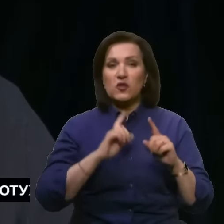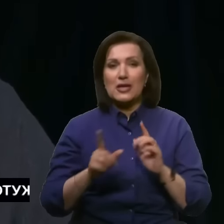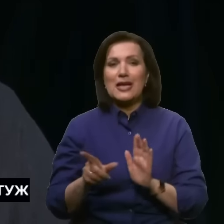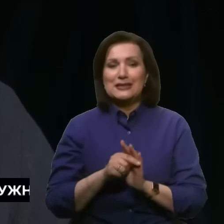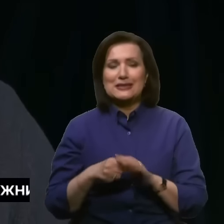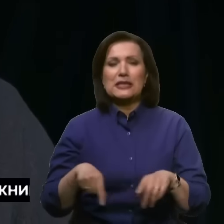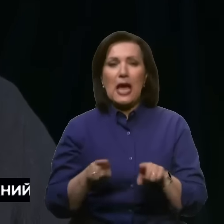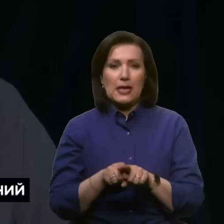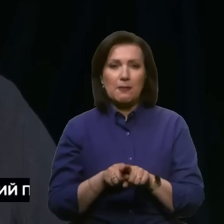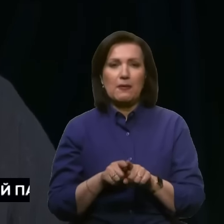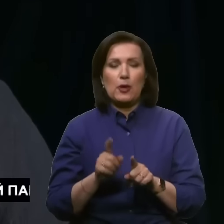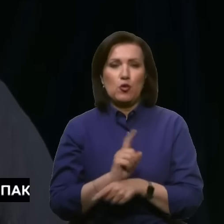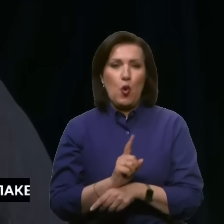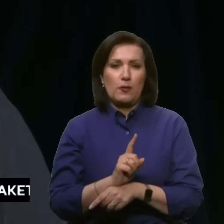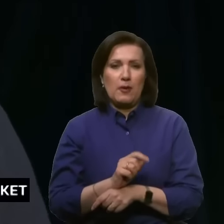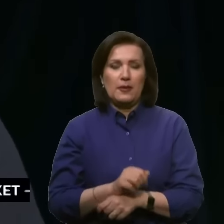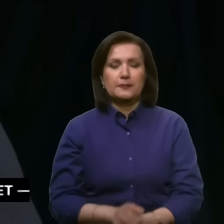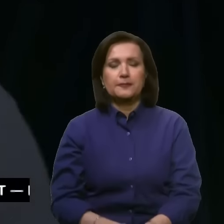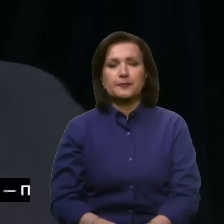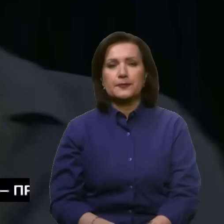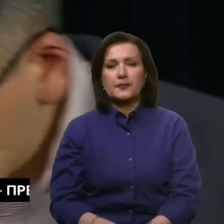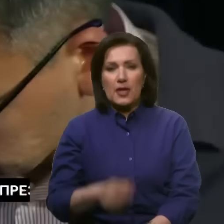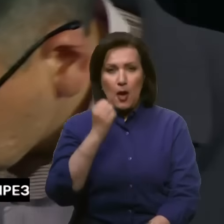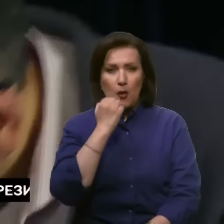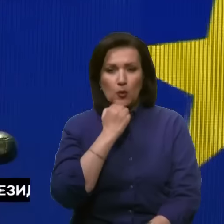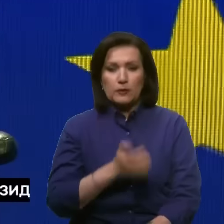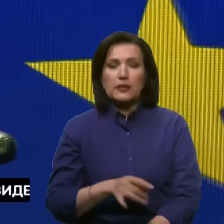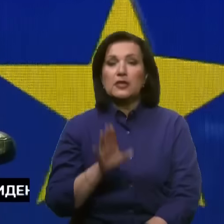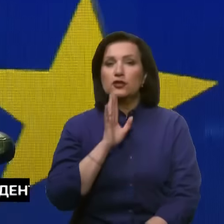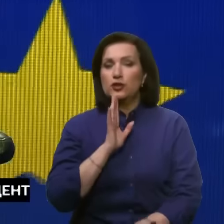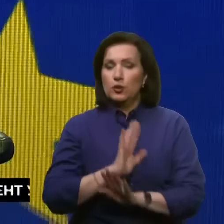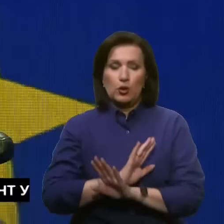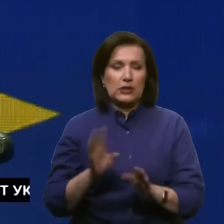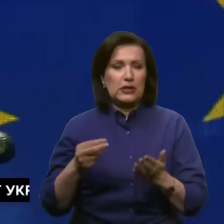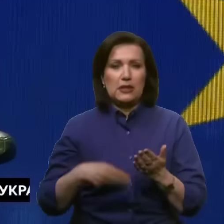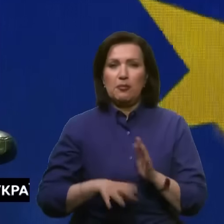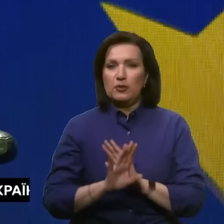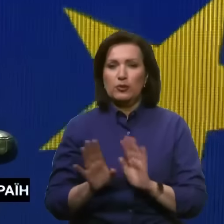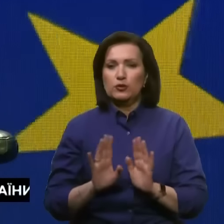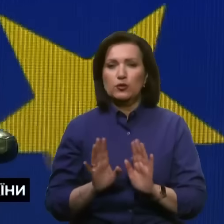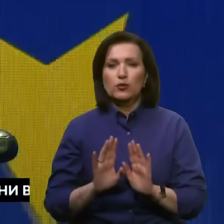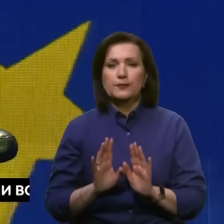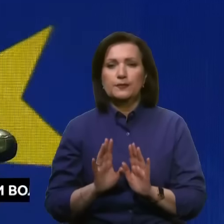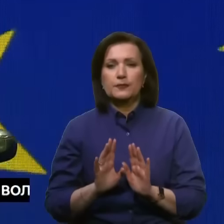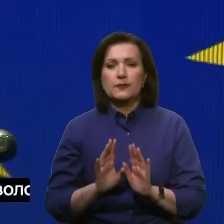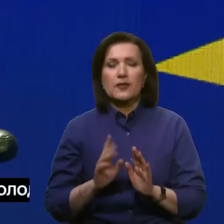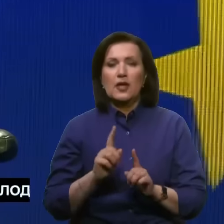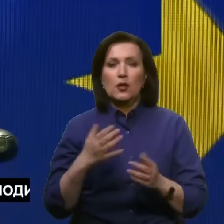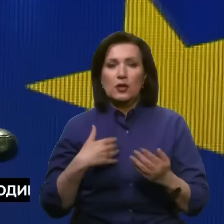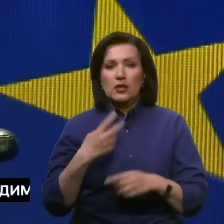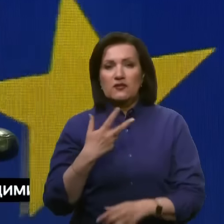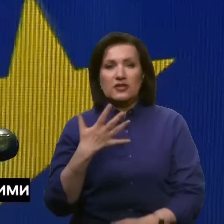з такими нормами? Дякую. Жінок ні, не підпишу. що